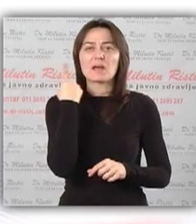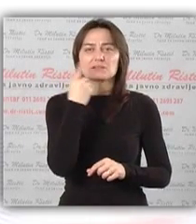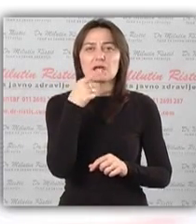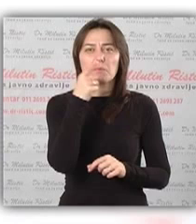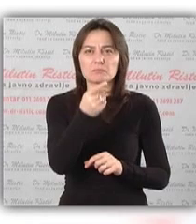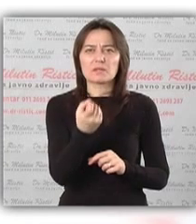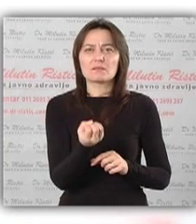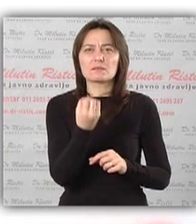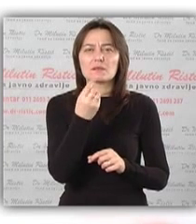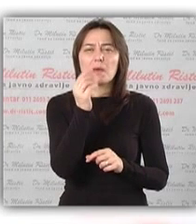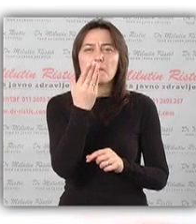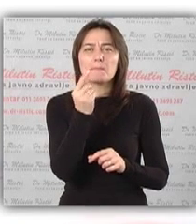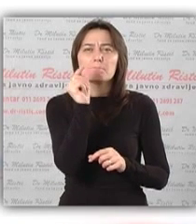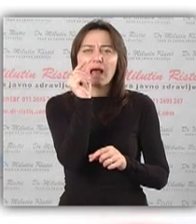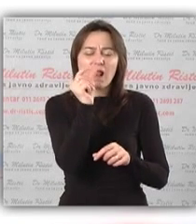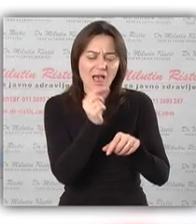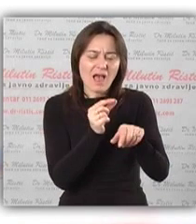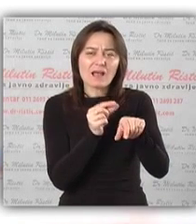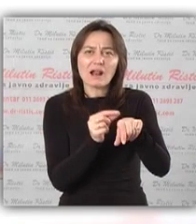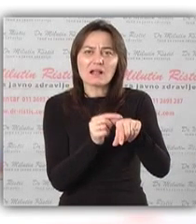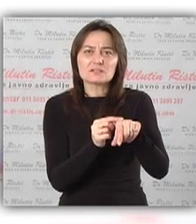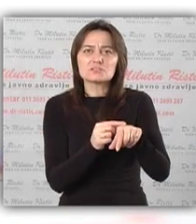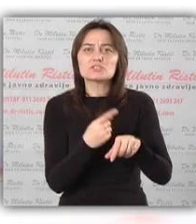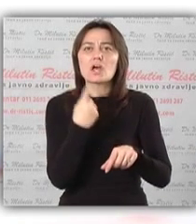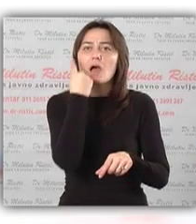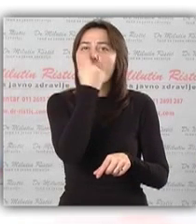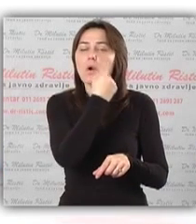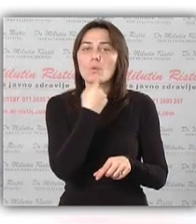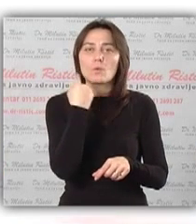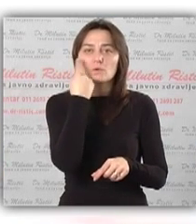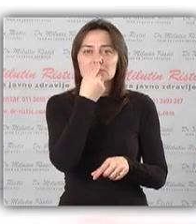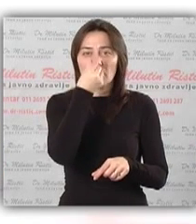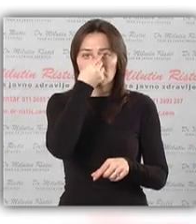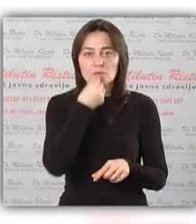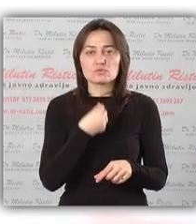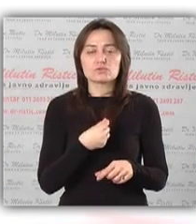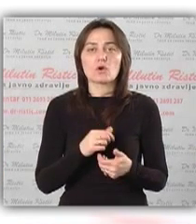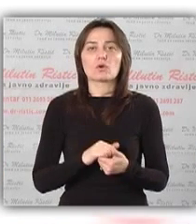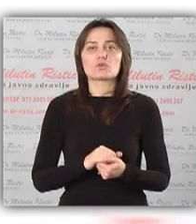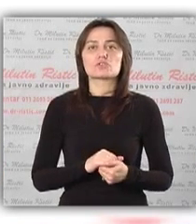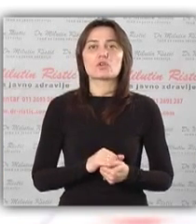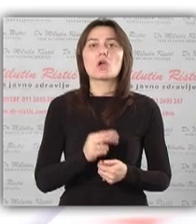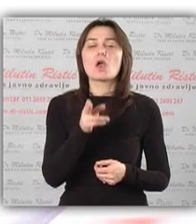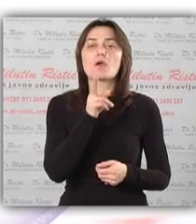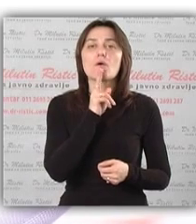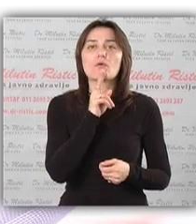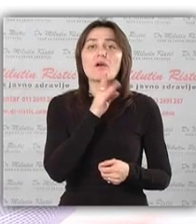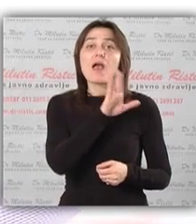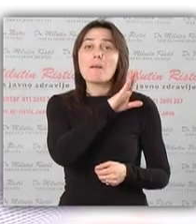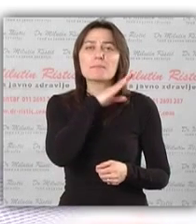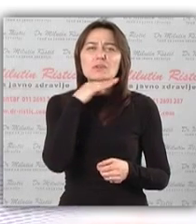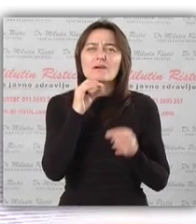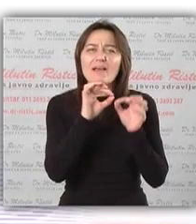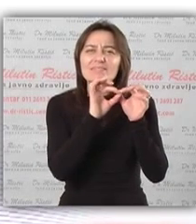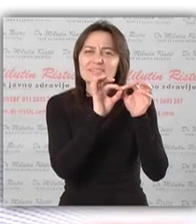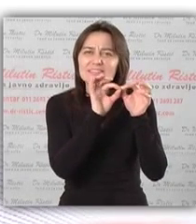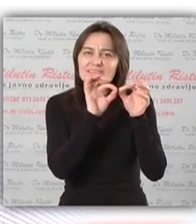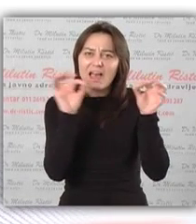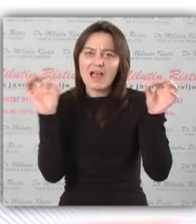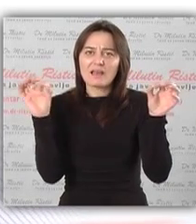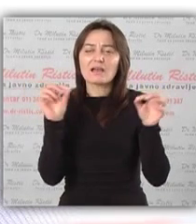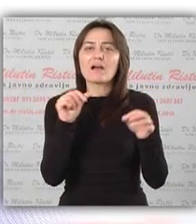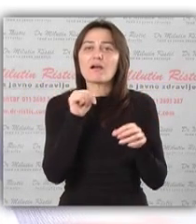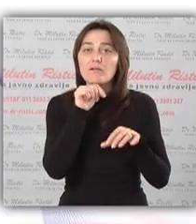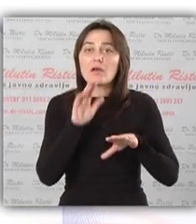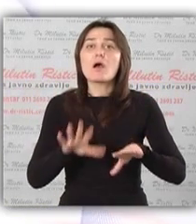erozije u ustima. Samim tim nastaje mala ranica ili ulceracija na sluzokoži usne duplje, koja je